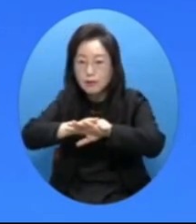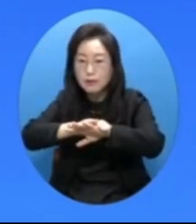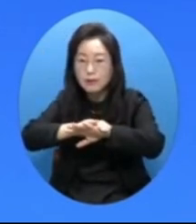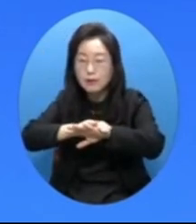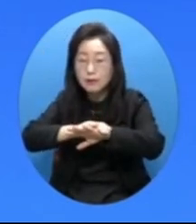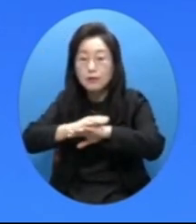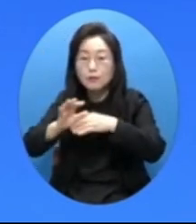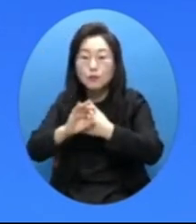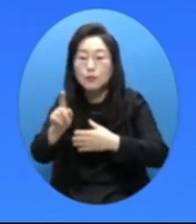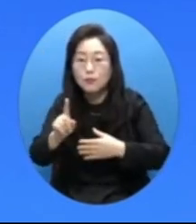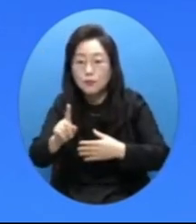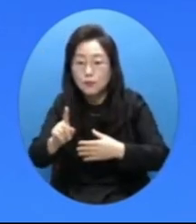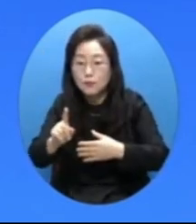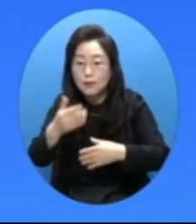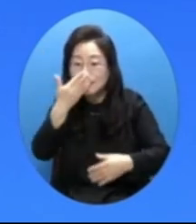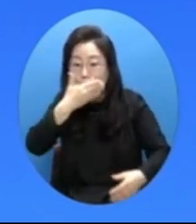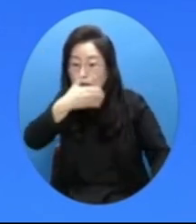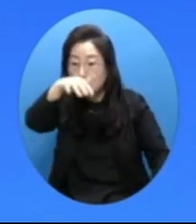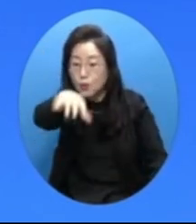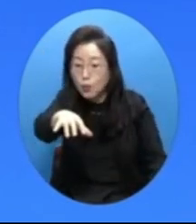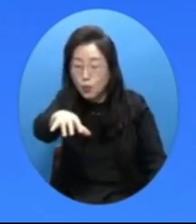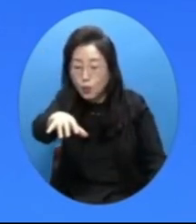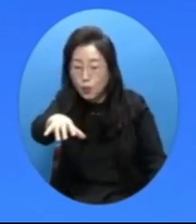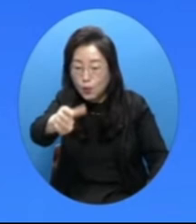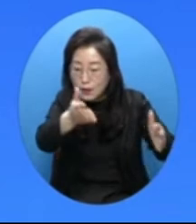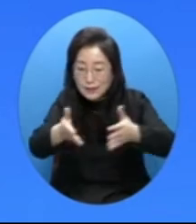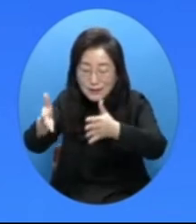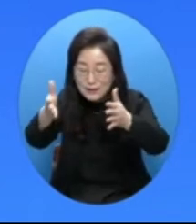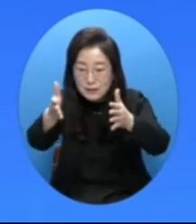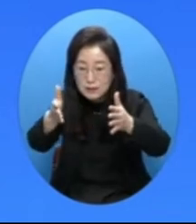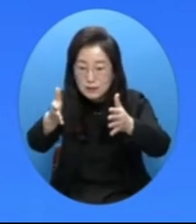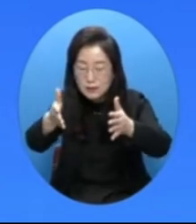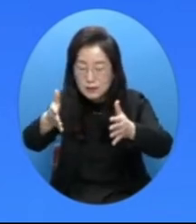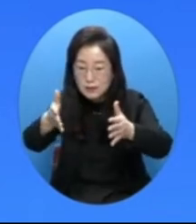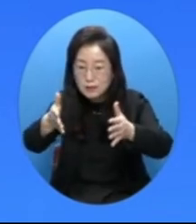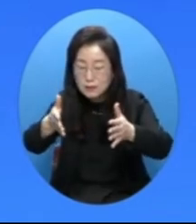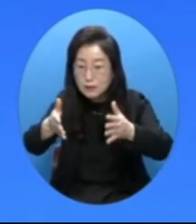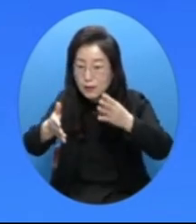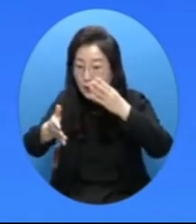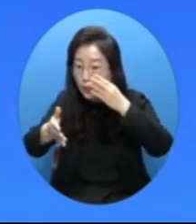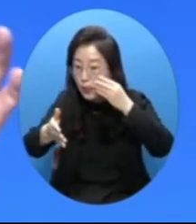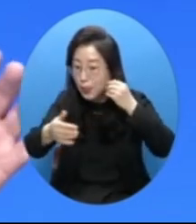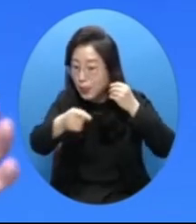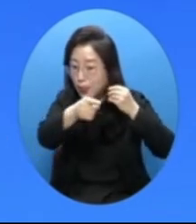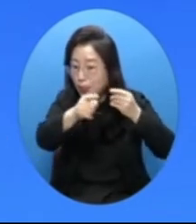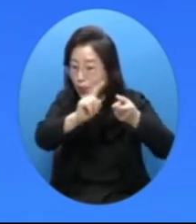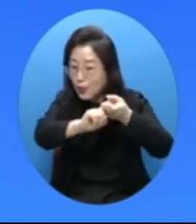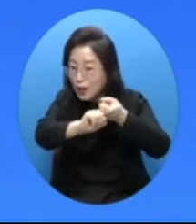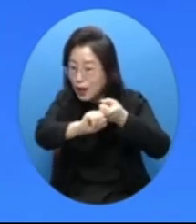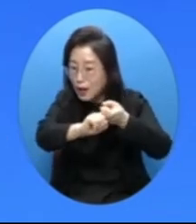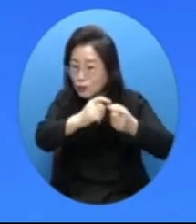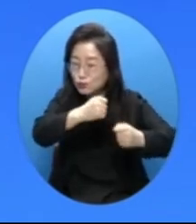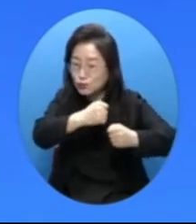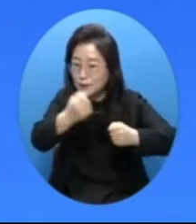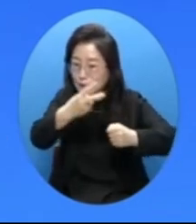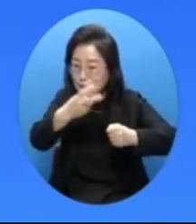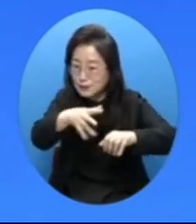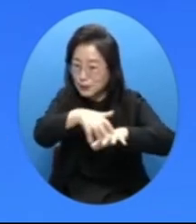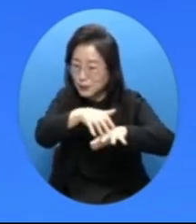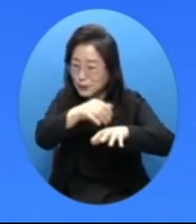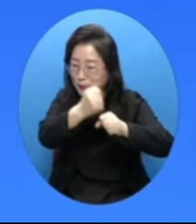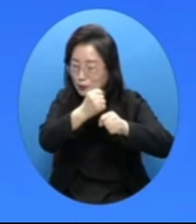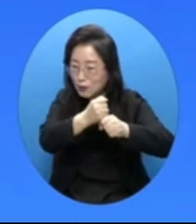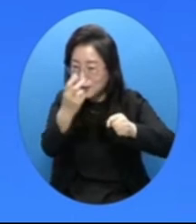가나안 지역 지리에 익숙했던 연합군들이 피에 숨어서 다시 무장해서